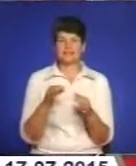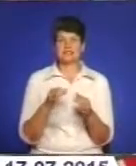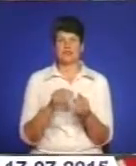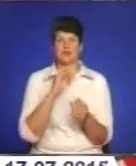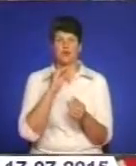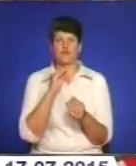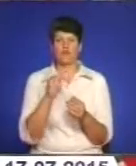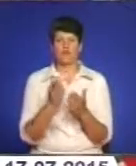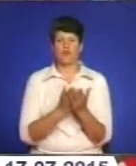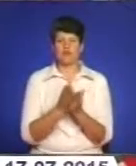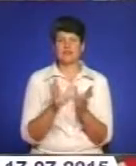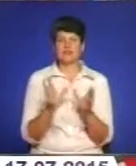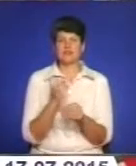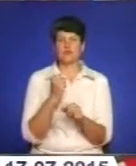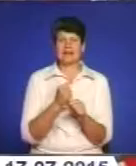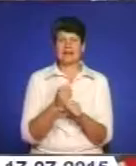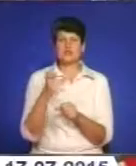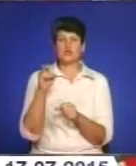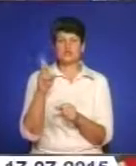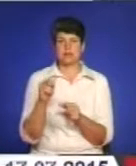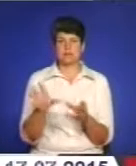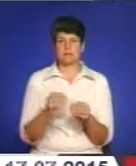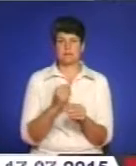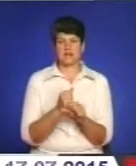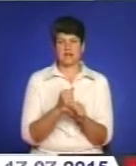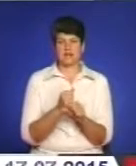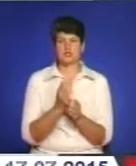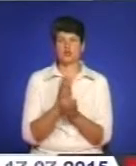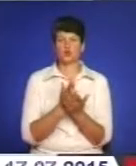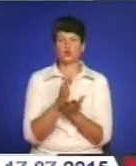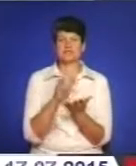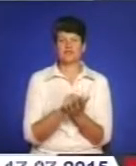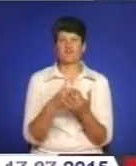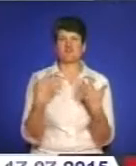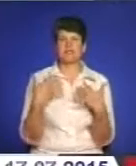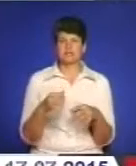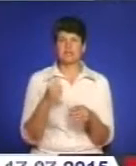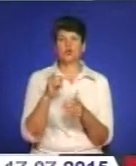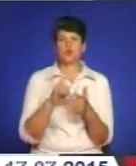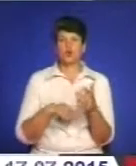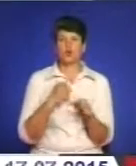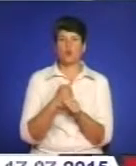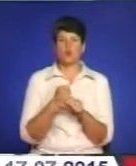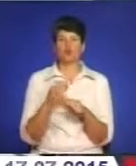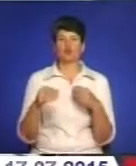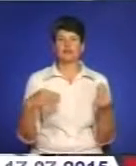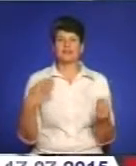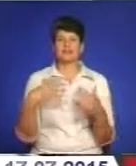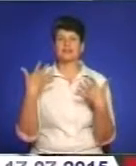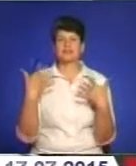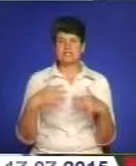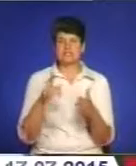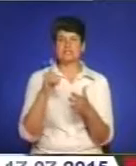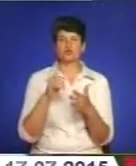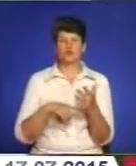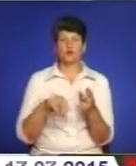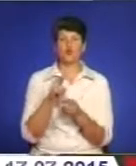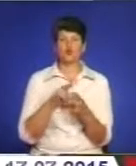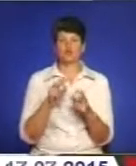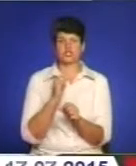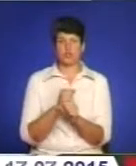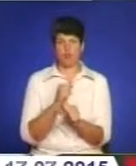послуг, співпраці із соціальними партнерами. Служба зайнятості втратила довіру роботодавця і втратила довіру у пошукача